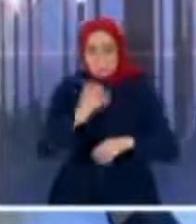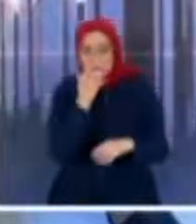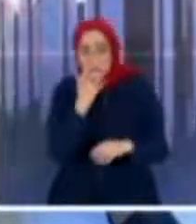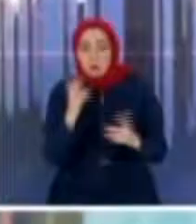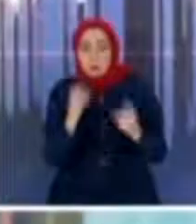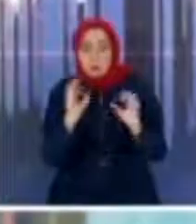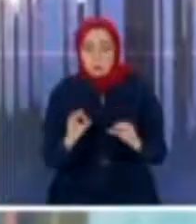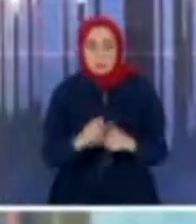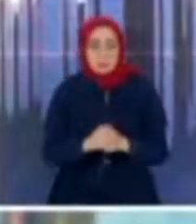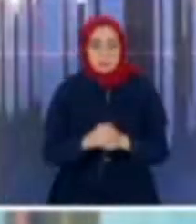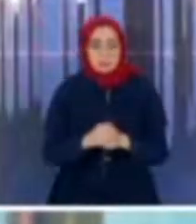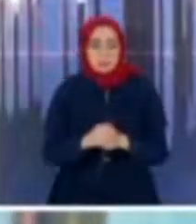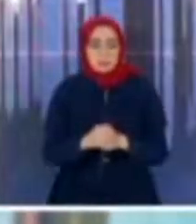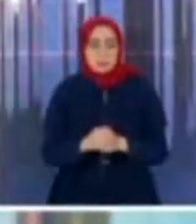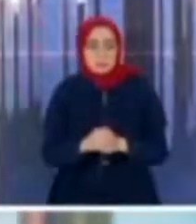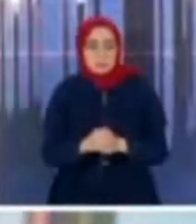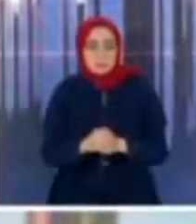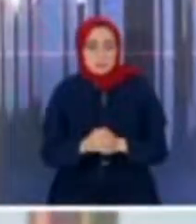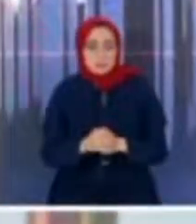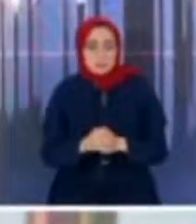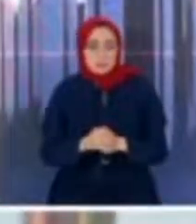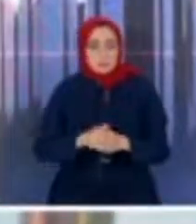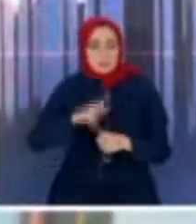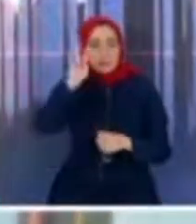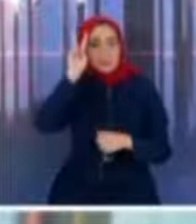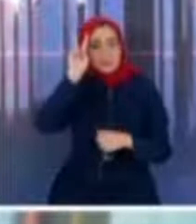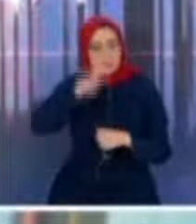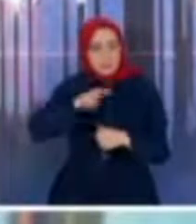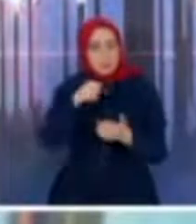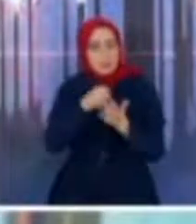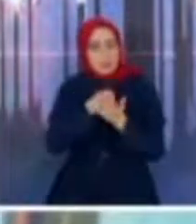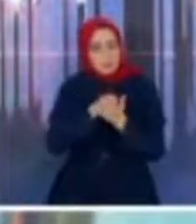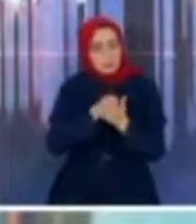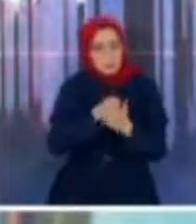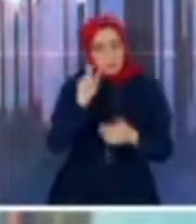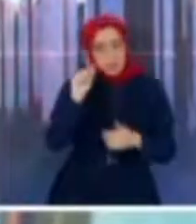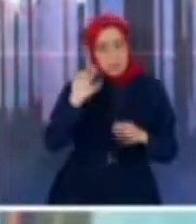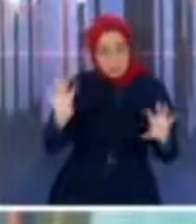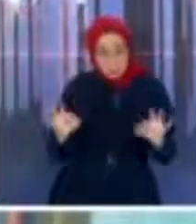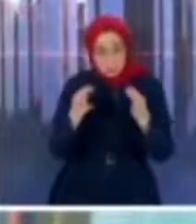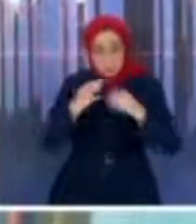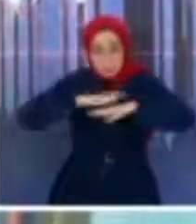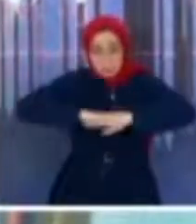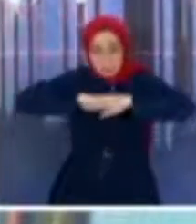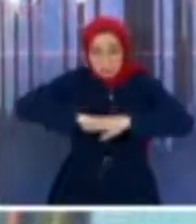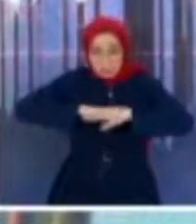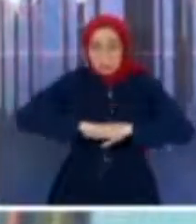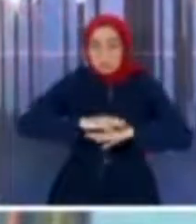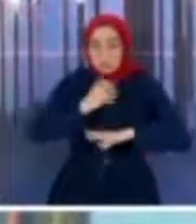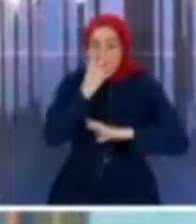الأكيد الجدوى على الأقل الحاجة موجودة. يعني الإسعافات الأولية هذه اليوم في